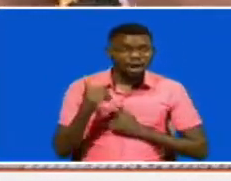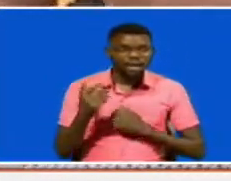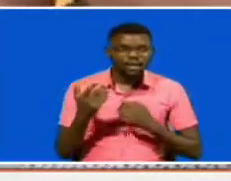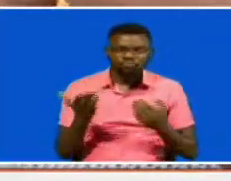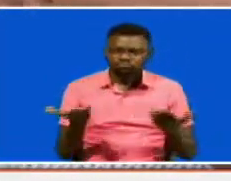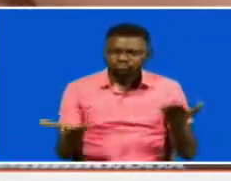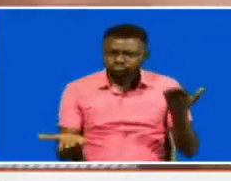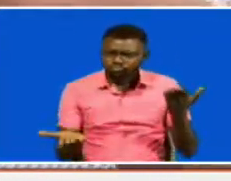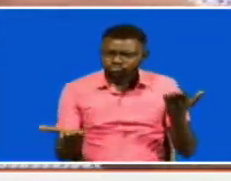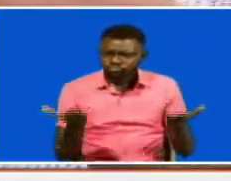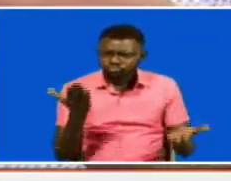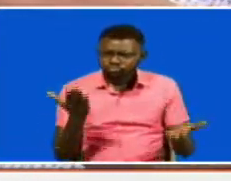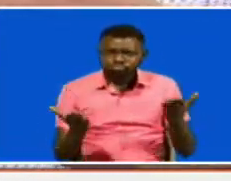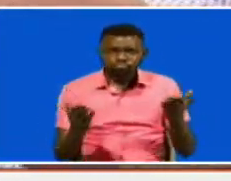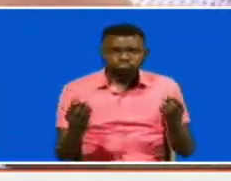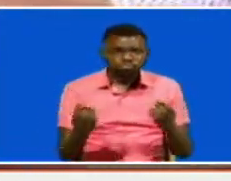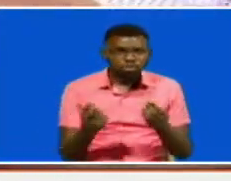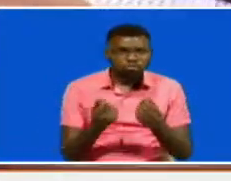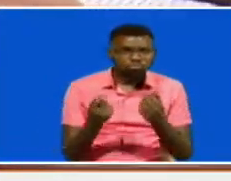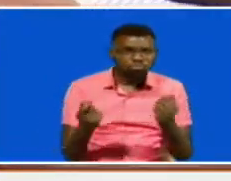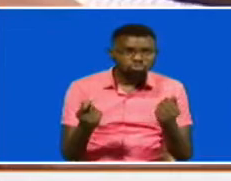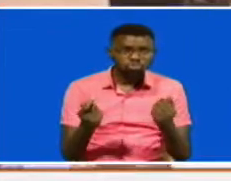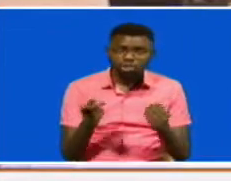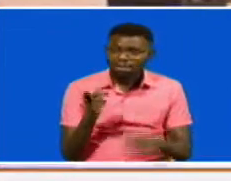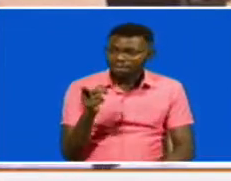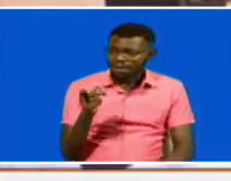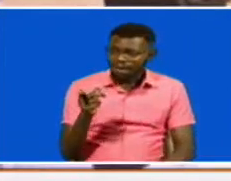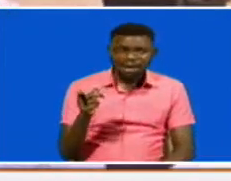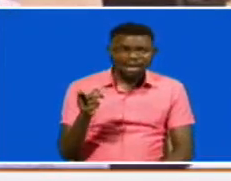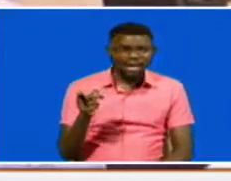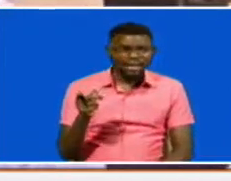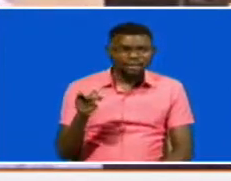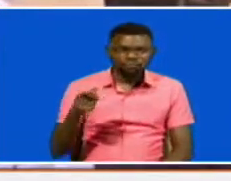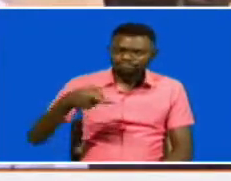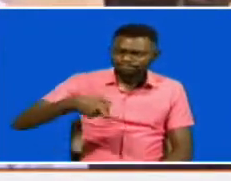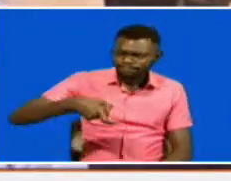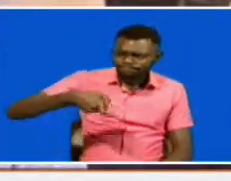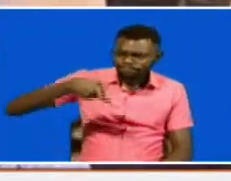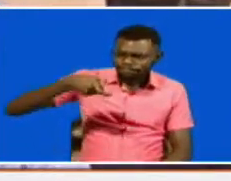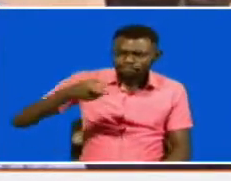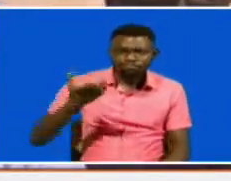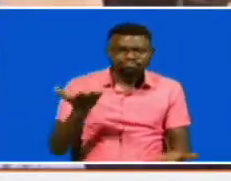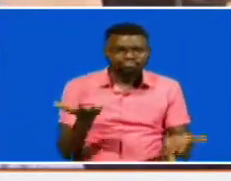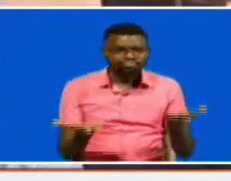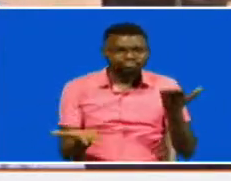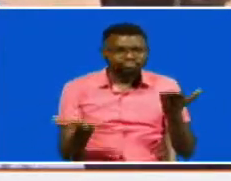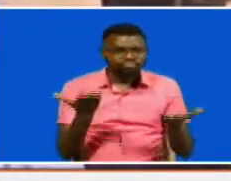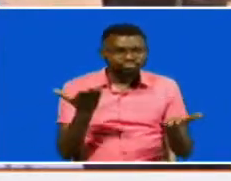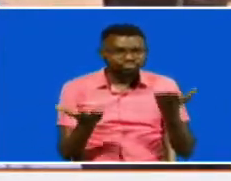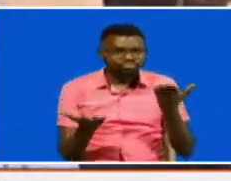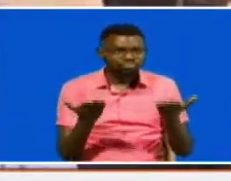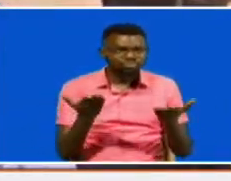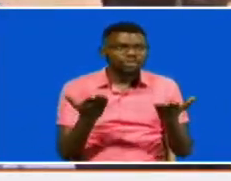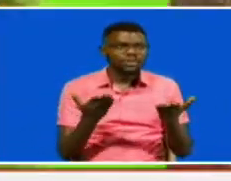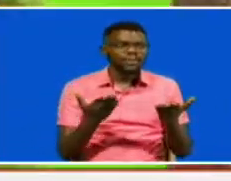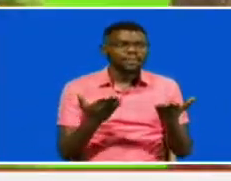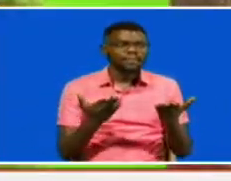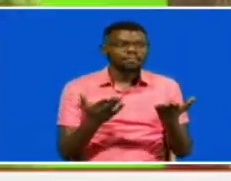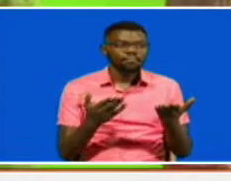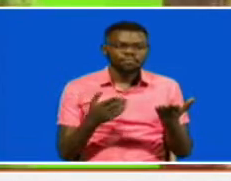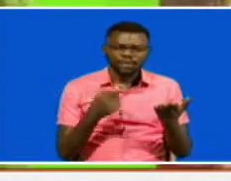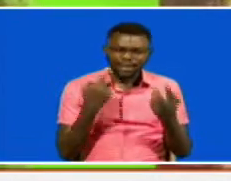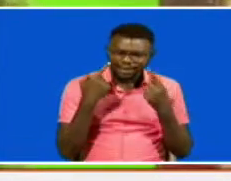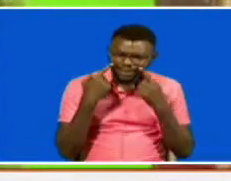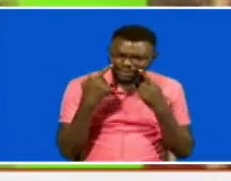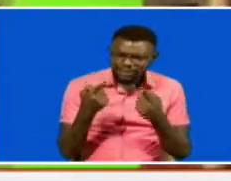ikipimwa ile ratili ikipima bei inaenda kwa simu ya